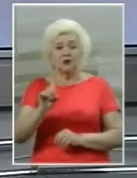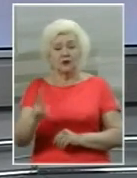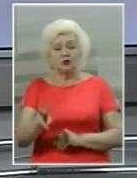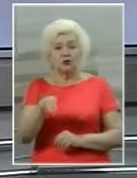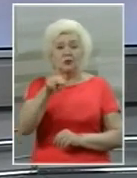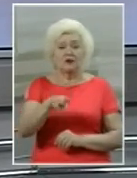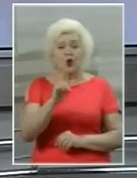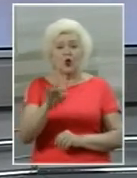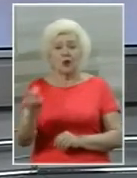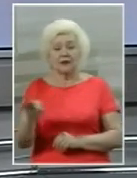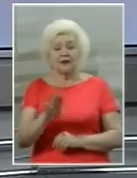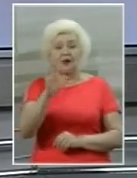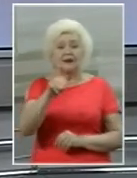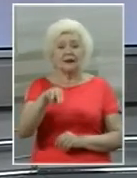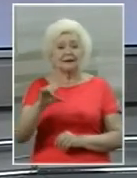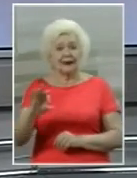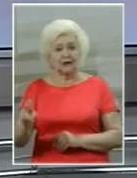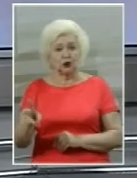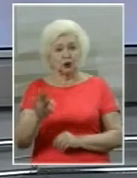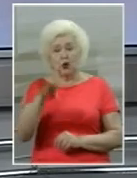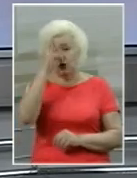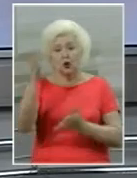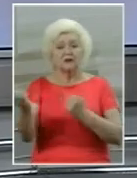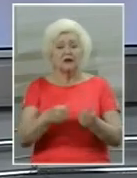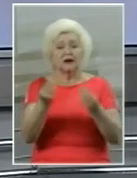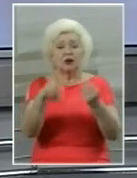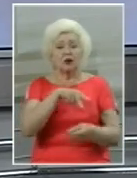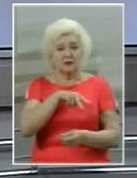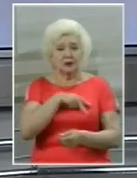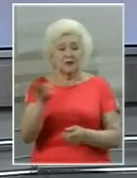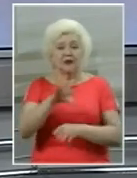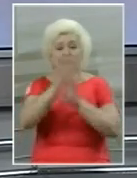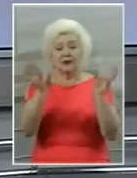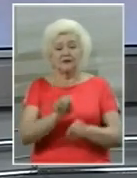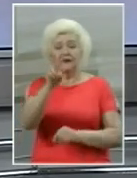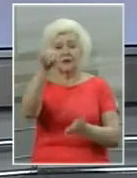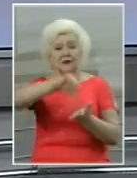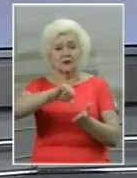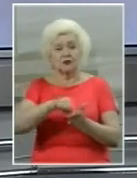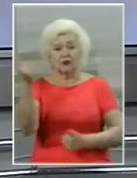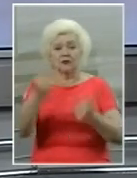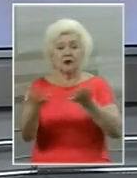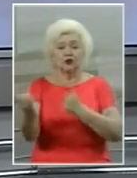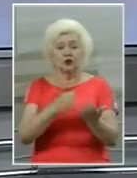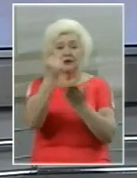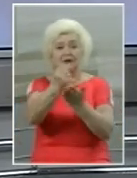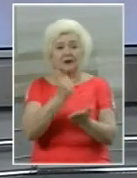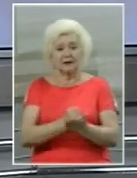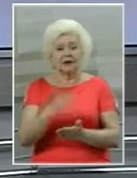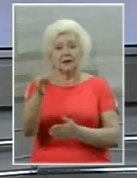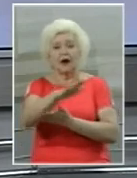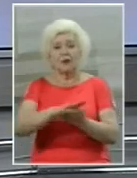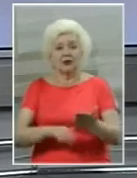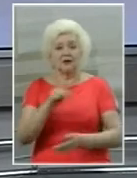Павло Коляда та Віталій Стрельченко. Хлопці отримали грошові премії, також всі 12 учасників конкурсу здобули сертифікати на